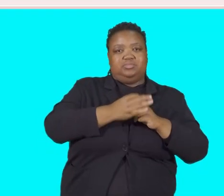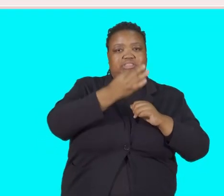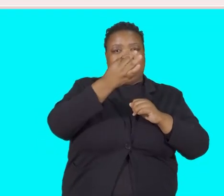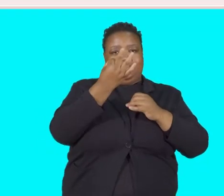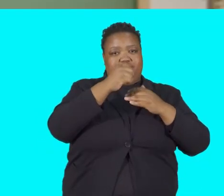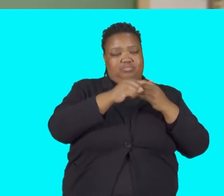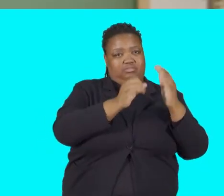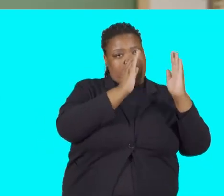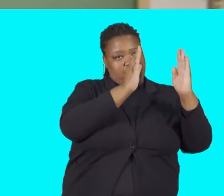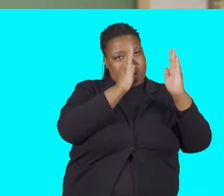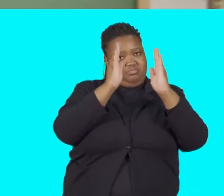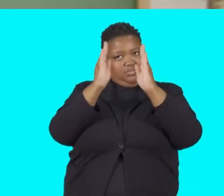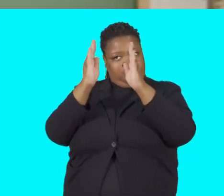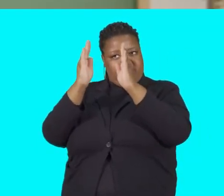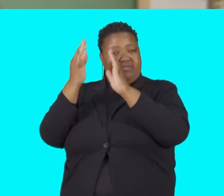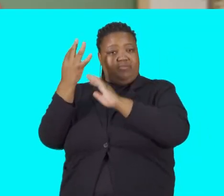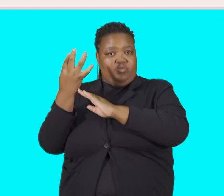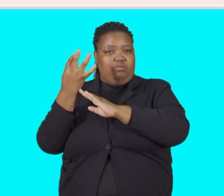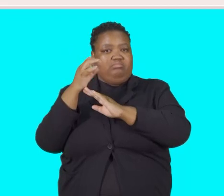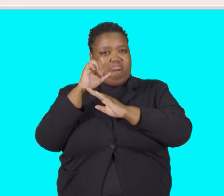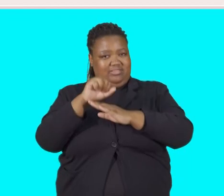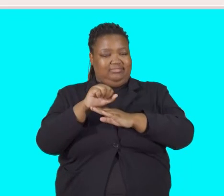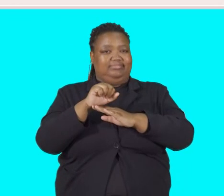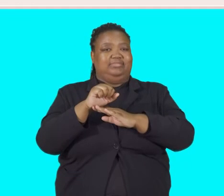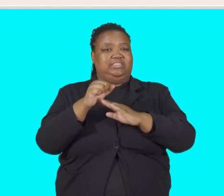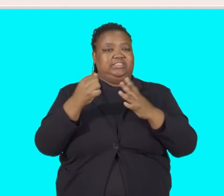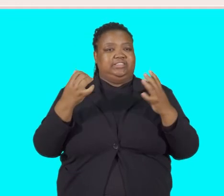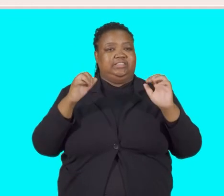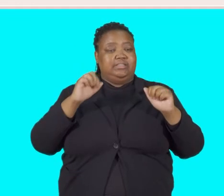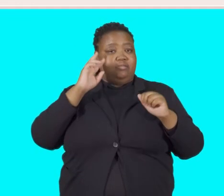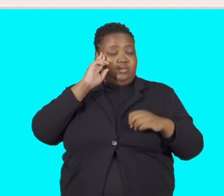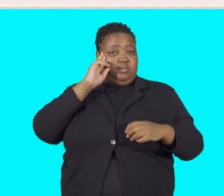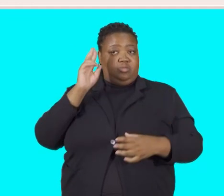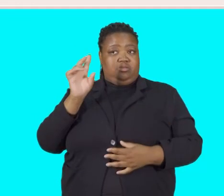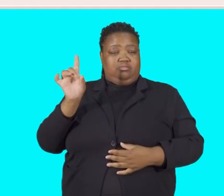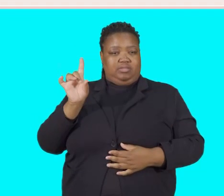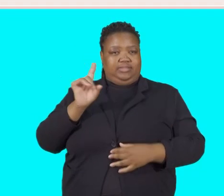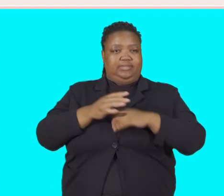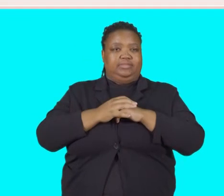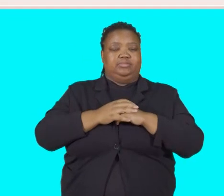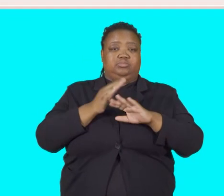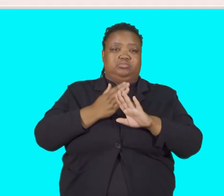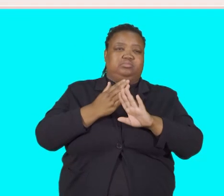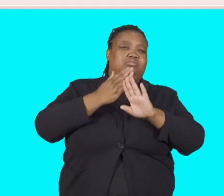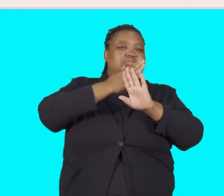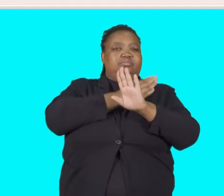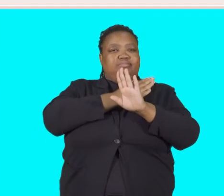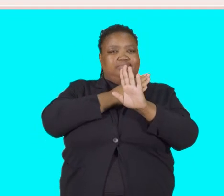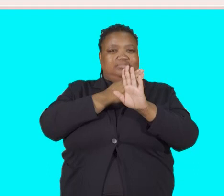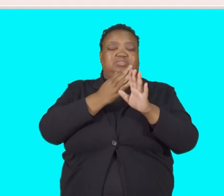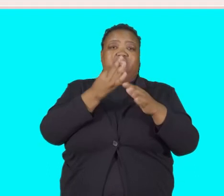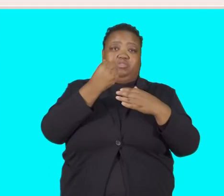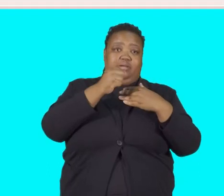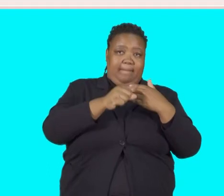kuxwebhu olunye. Nawukhumbula ke botushala bam into yokokuba bekukade kunikwa uxwebhu lwekota nganye kodwa